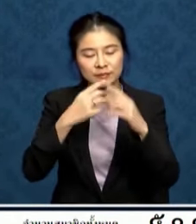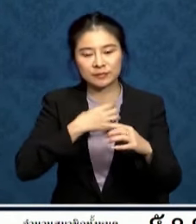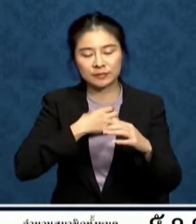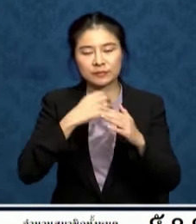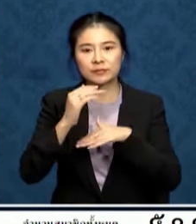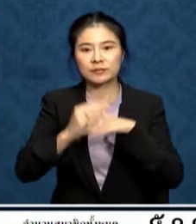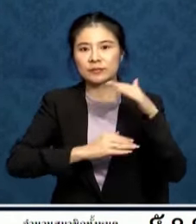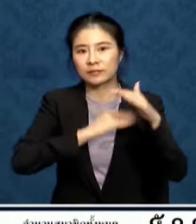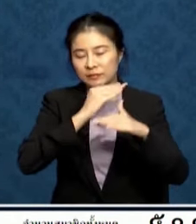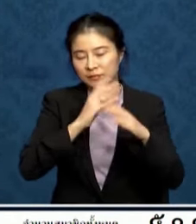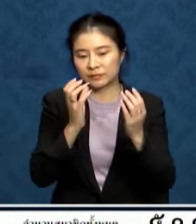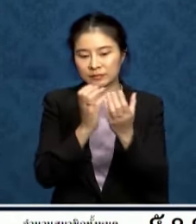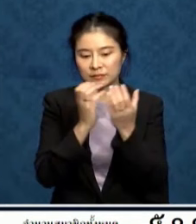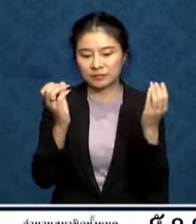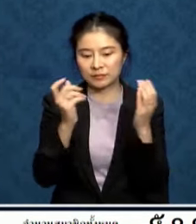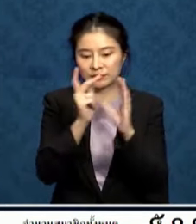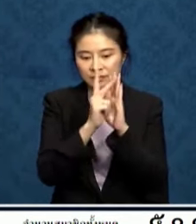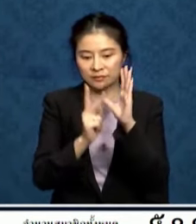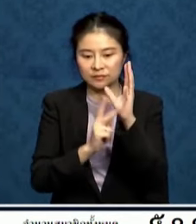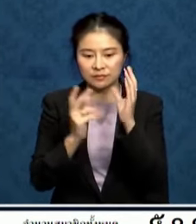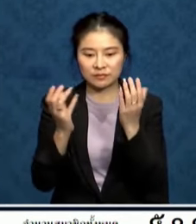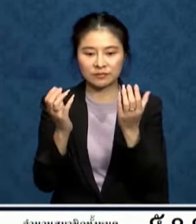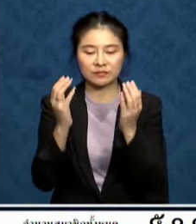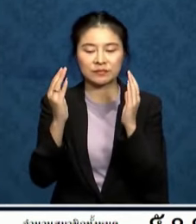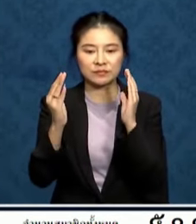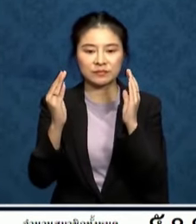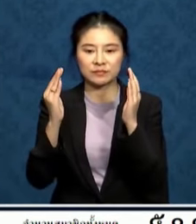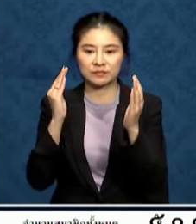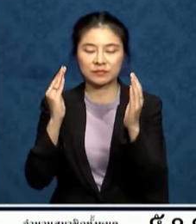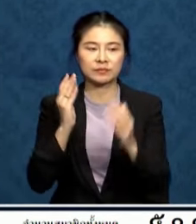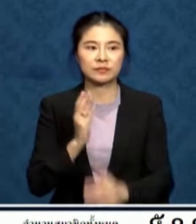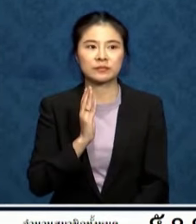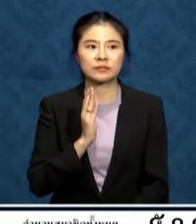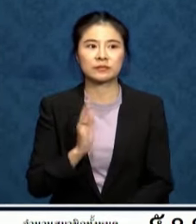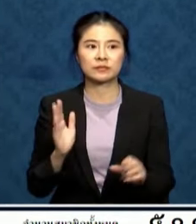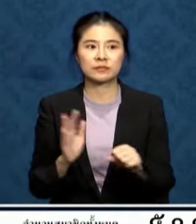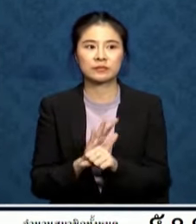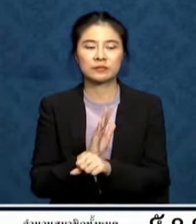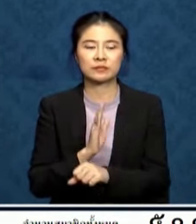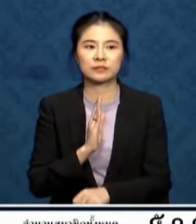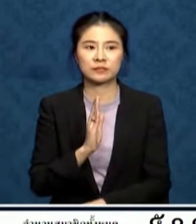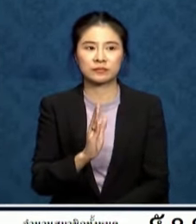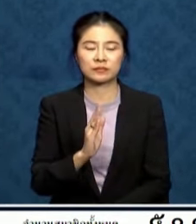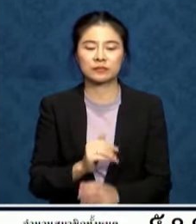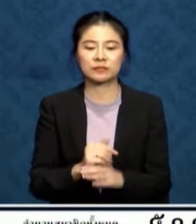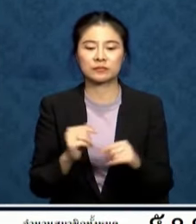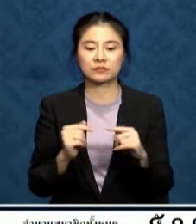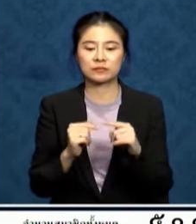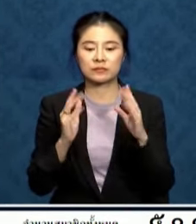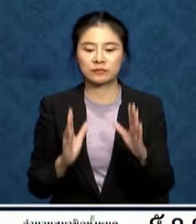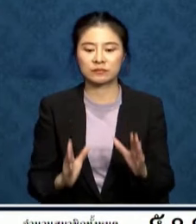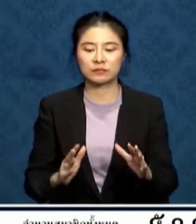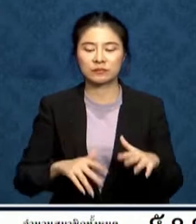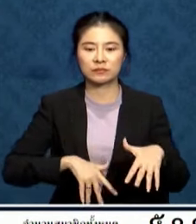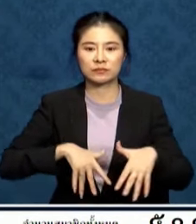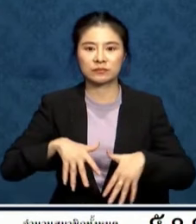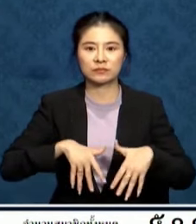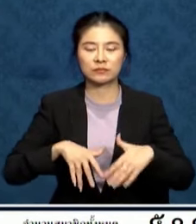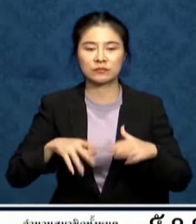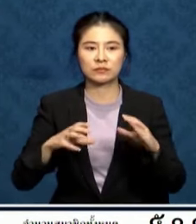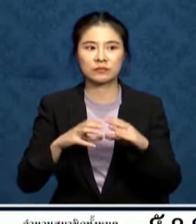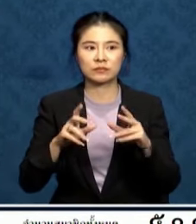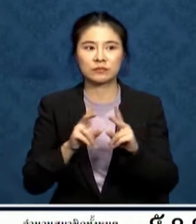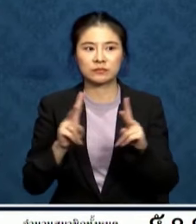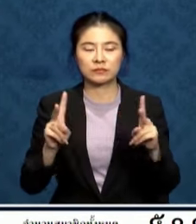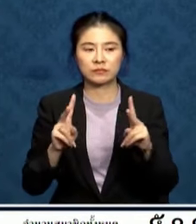ก้ไขรัฐธรรมนูญให้เป็นประชาธิปไตยและการแก้ไขรัฐธรรมนูญให้มาจากพี่น้องประชาชนปลายทางตรงกันครับเพราะฉะนั้นในชั้นกรรมาธิ